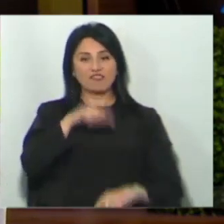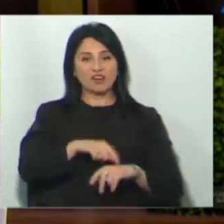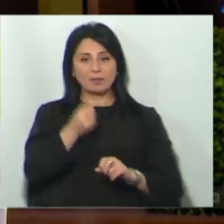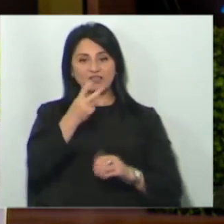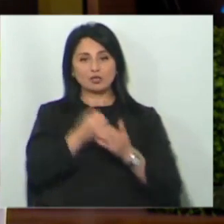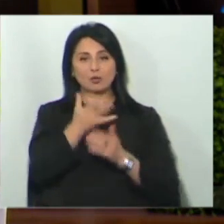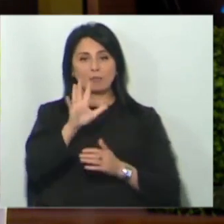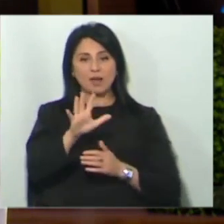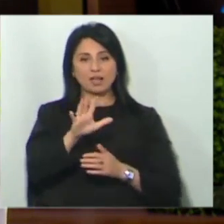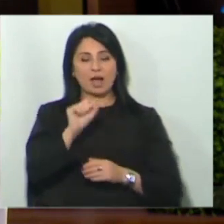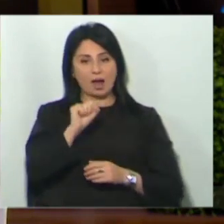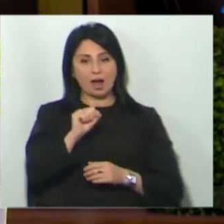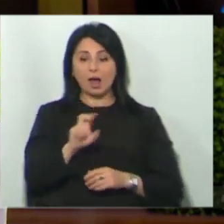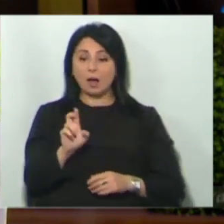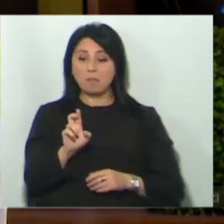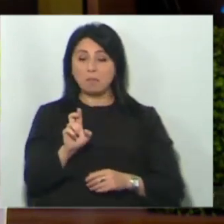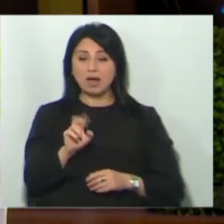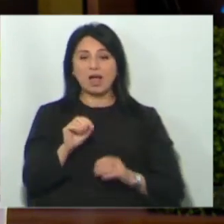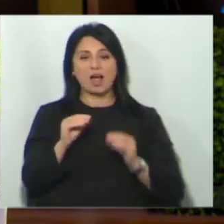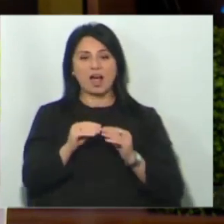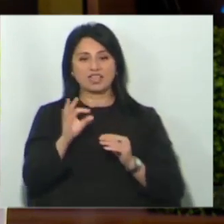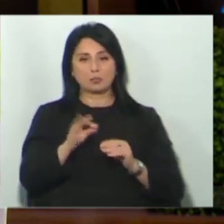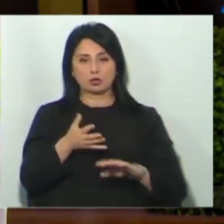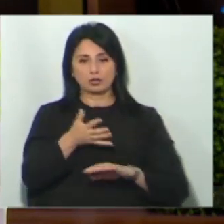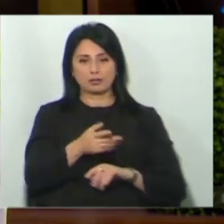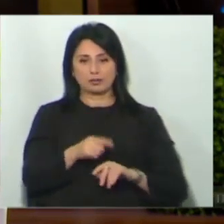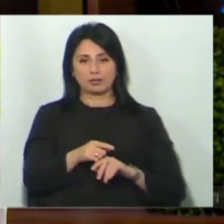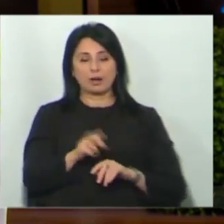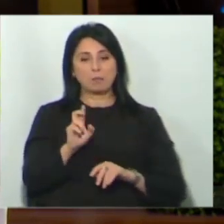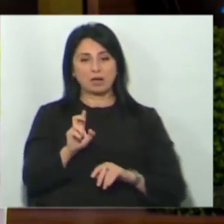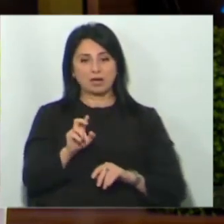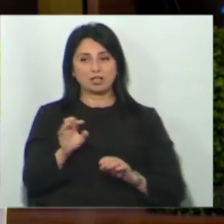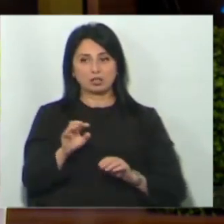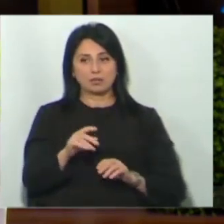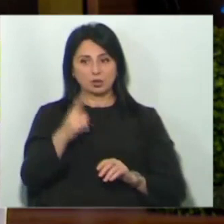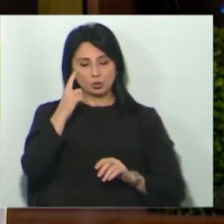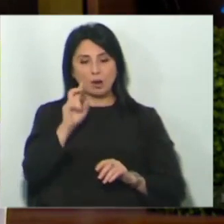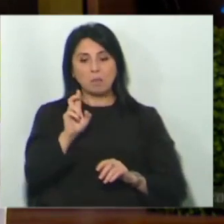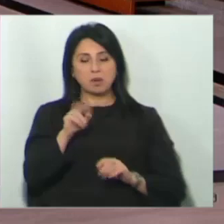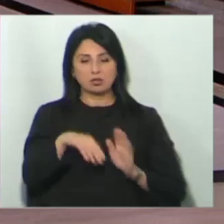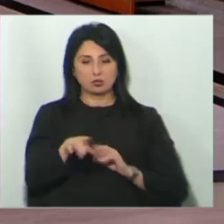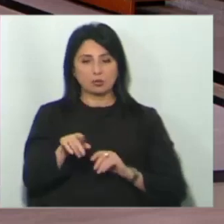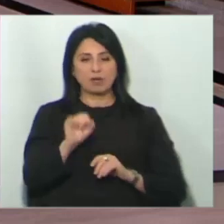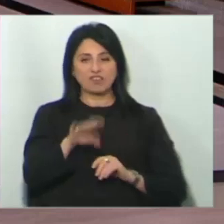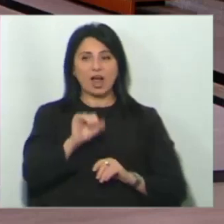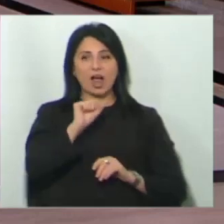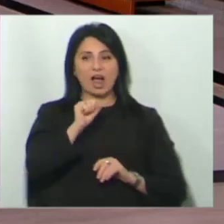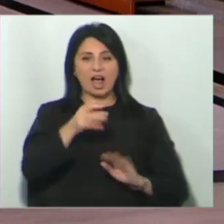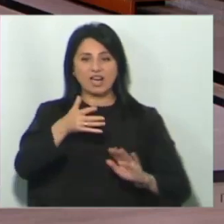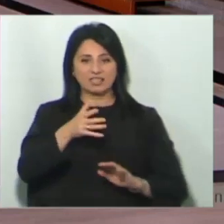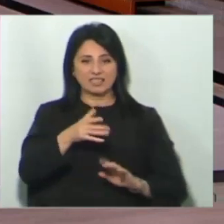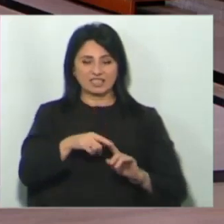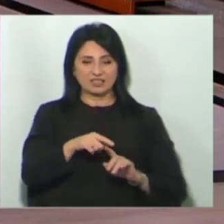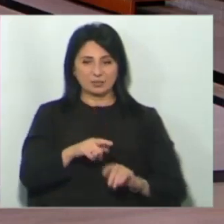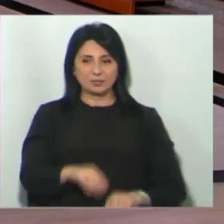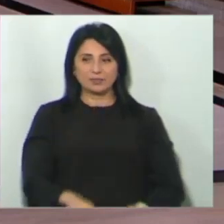ასხივები, იმიტომ რომ ბესხივები მხოლოდ 10%-ით აღწევენ, იცით, თავიდან კი ეგონათ, რომ აი ეს ბესხივები იყო ასე